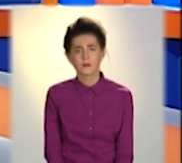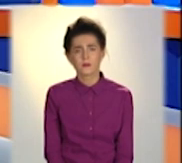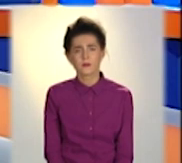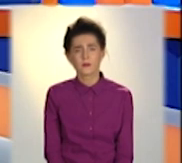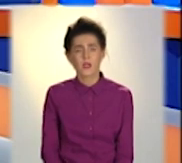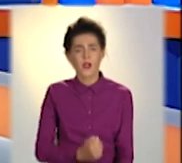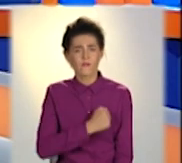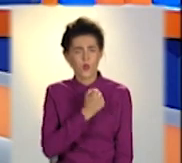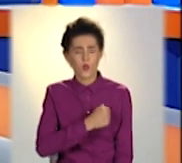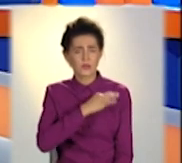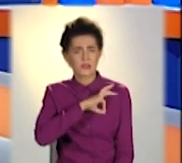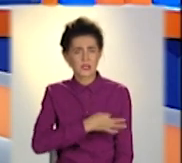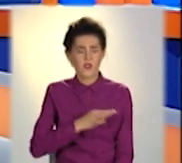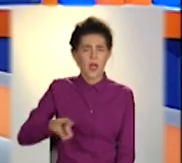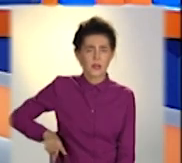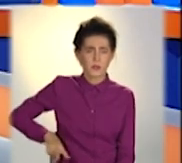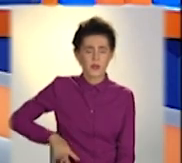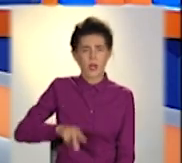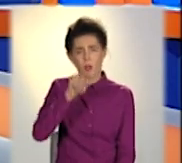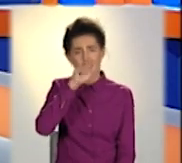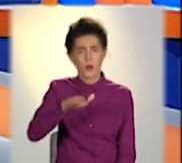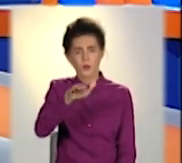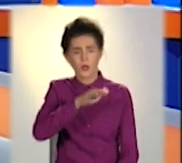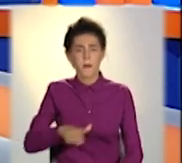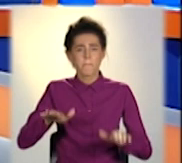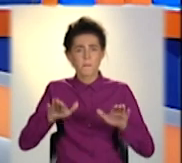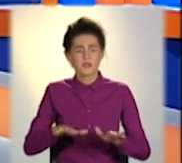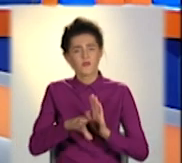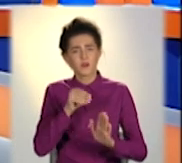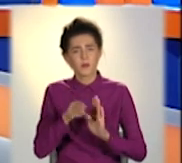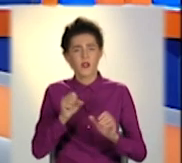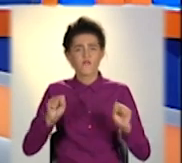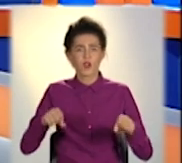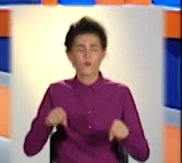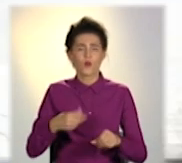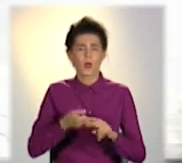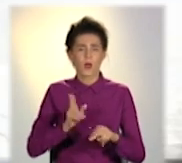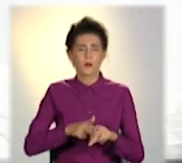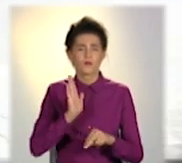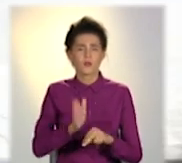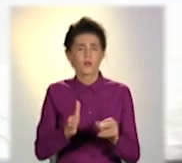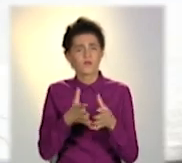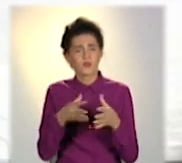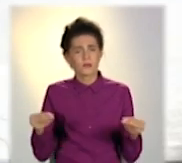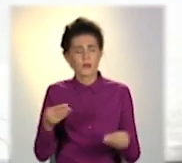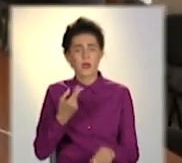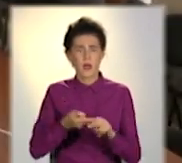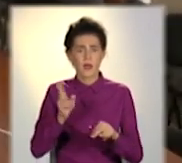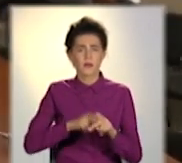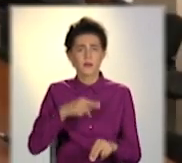У військово-цивільних адміністраціях Луганщини місцеві вибори, ймовірно, відбудуться навесні. Про це заявив